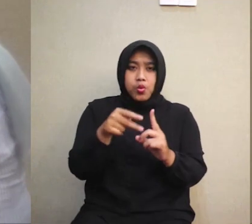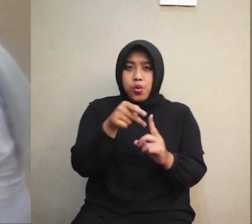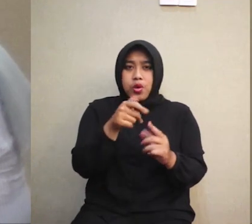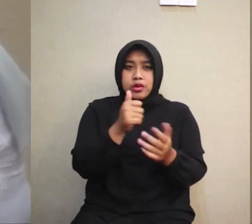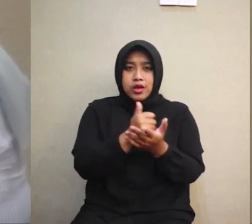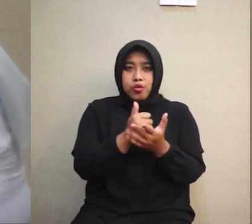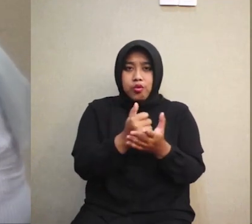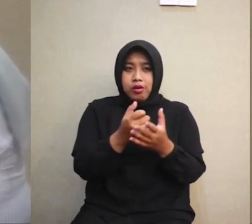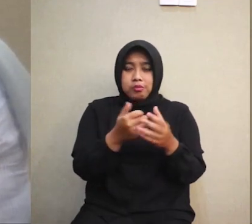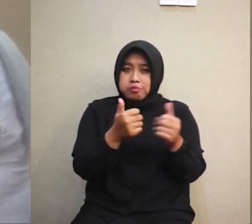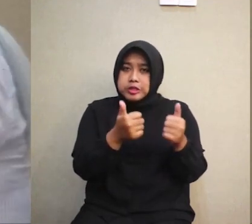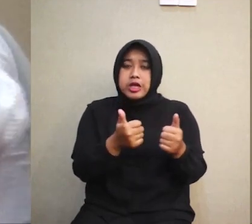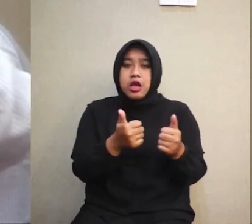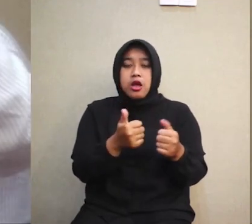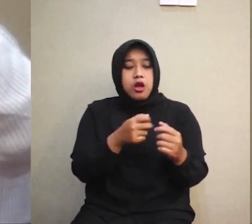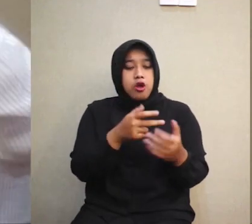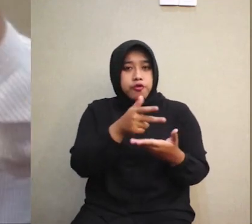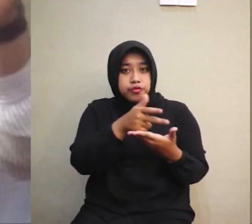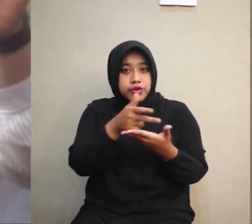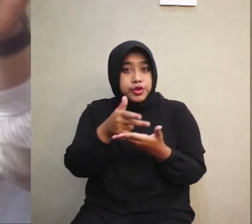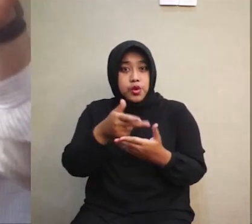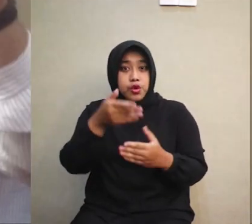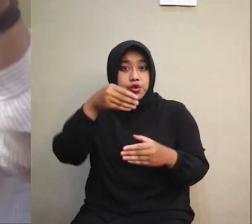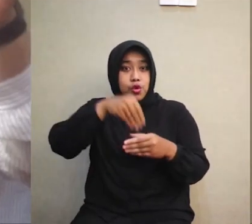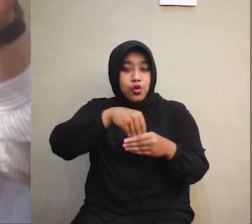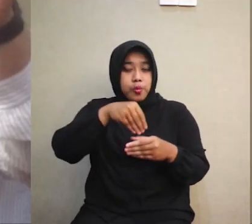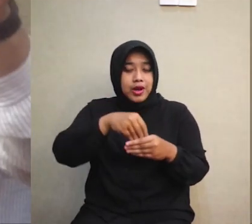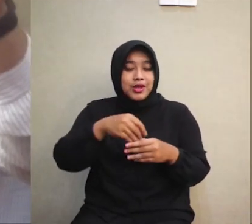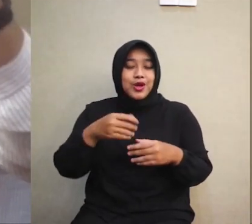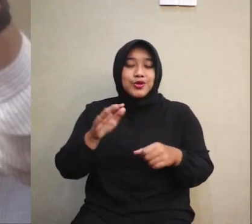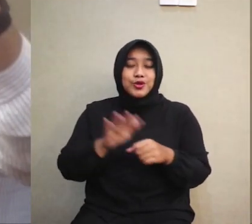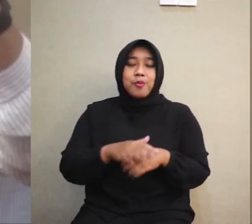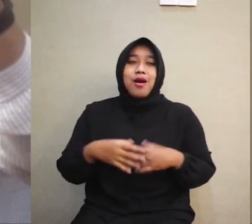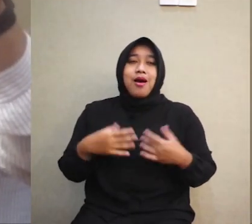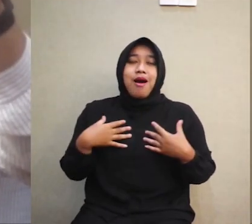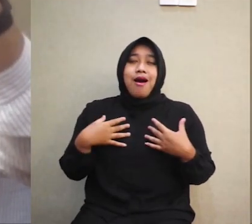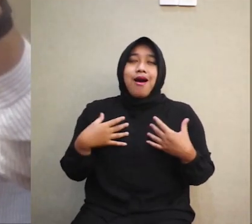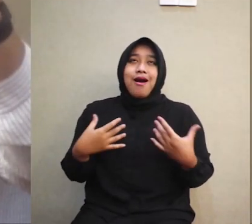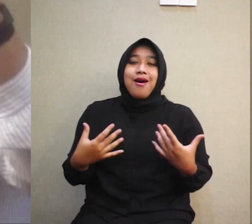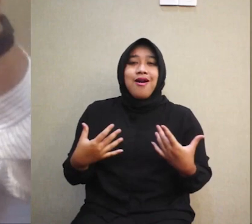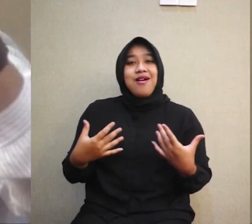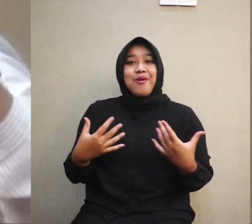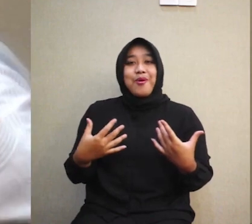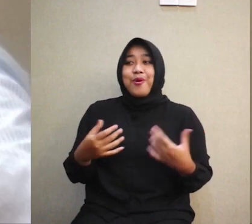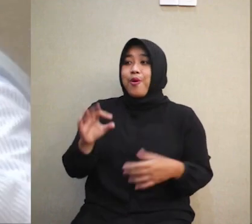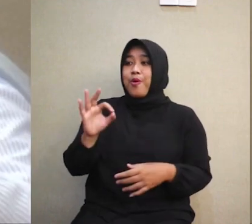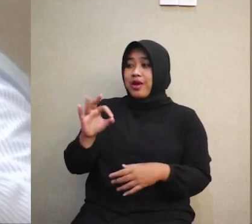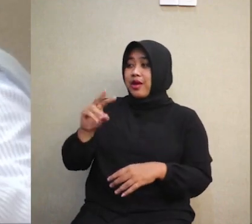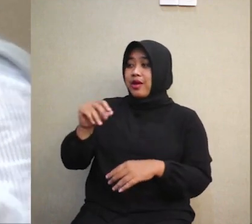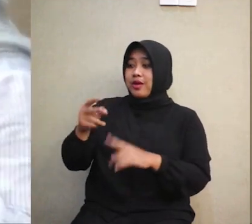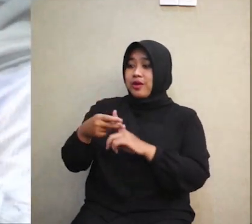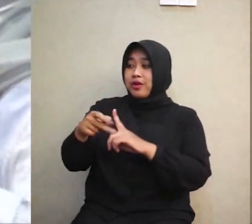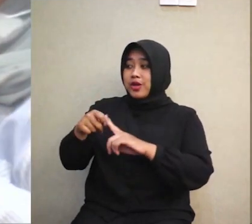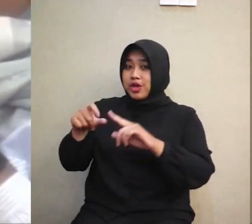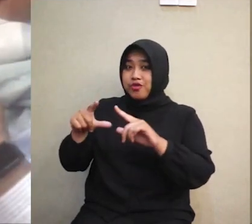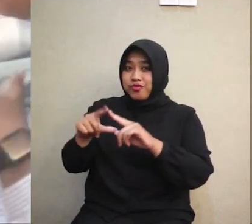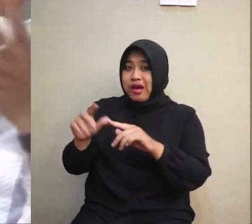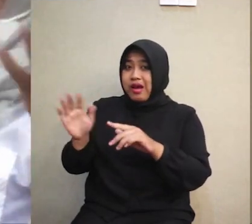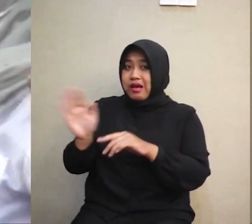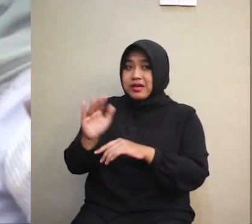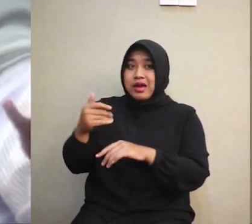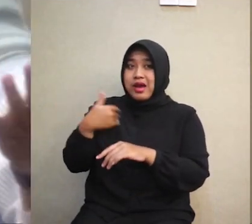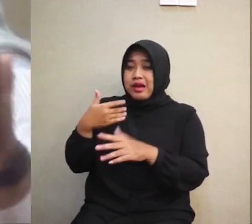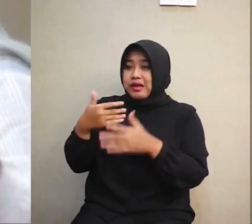tuh gitu Jadi kalau lihat video dokumenter tadi saya cukup lega dan Rifka bisa nggak ada nggak papa ya sebagai